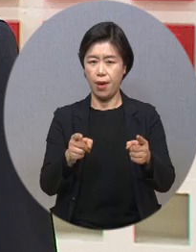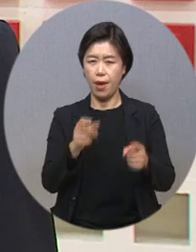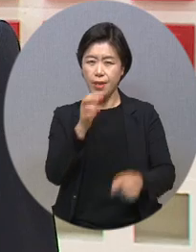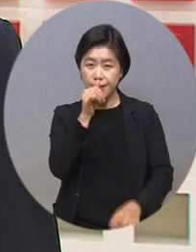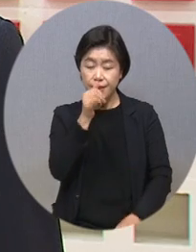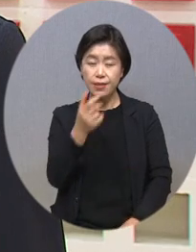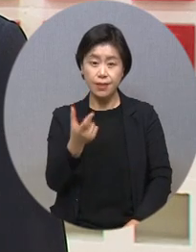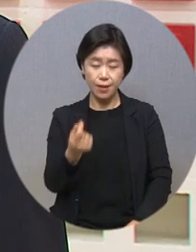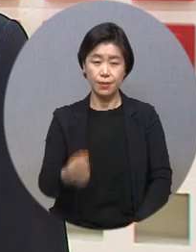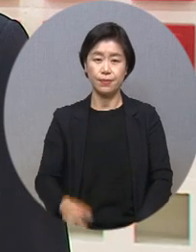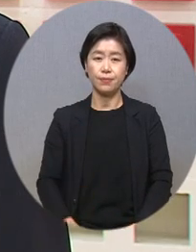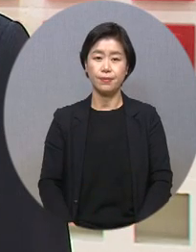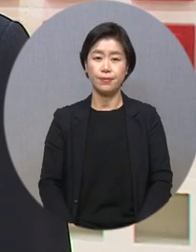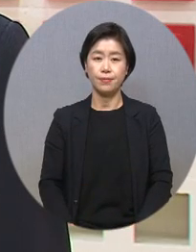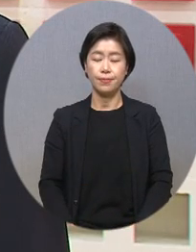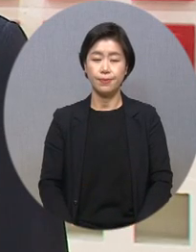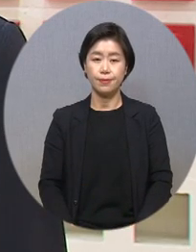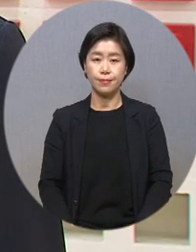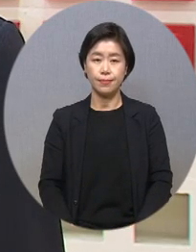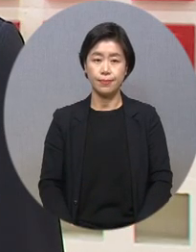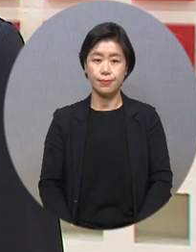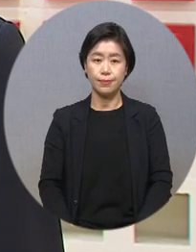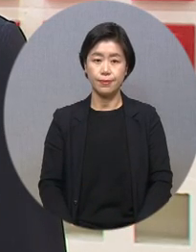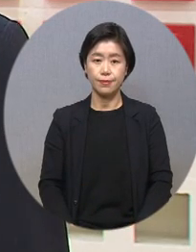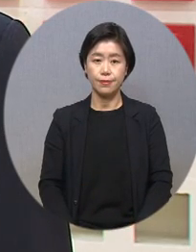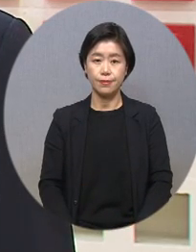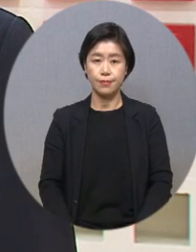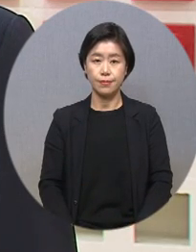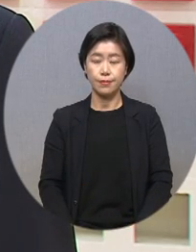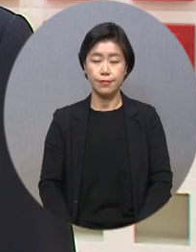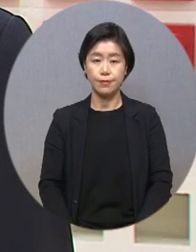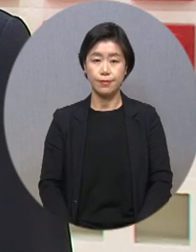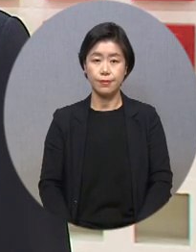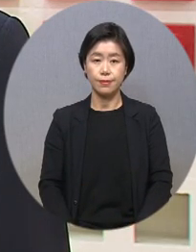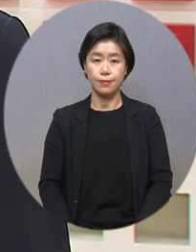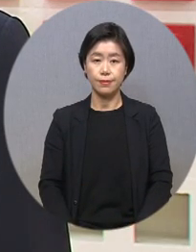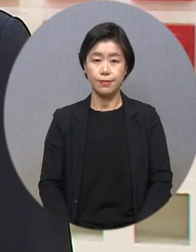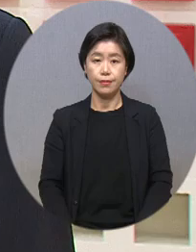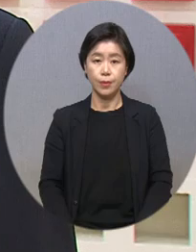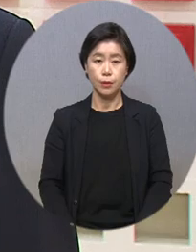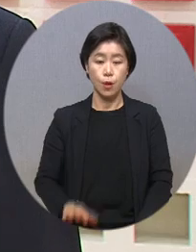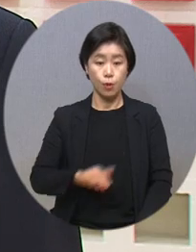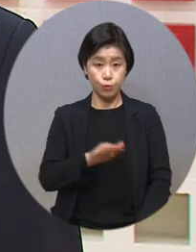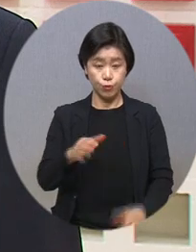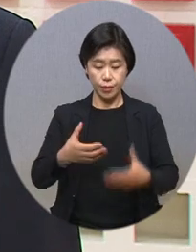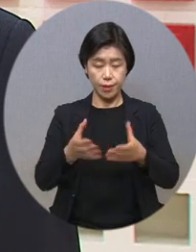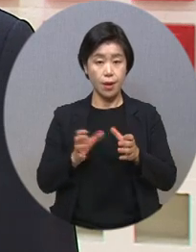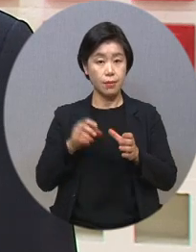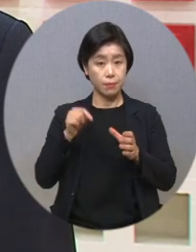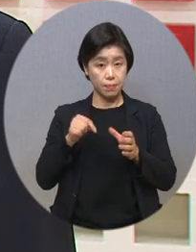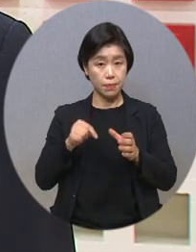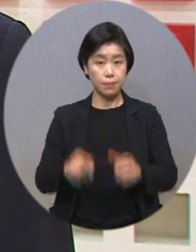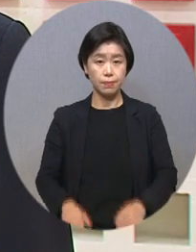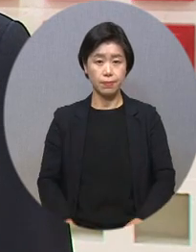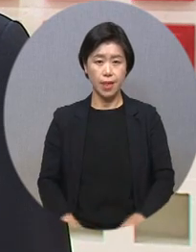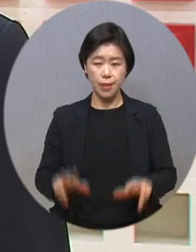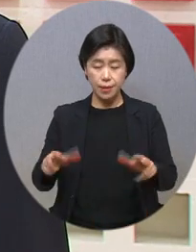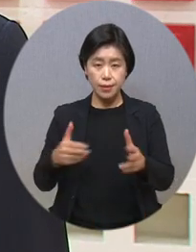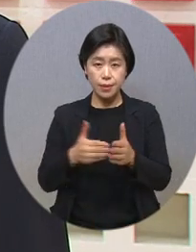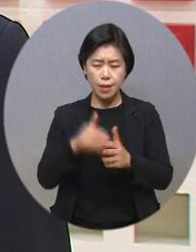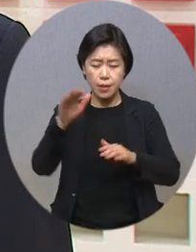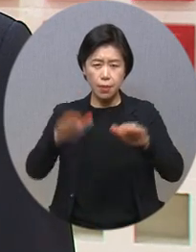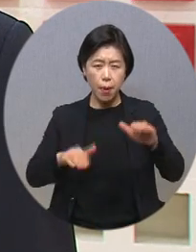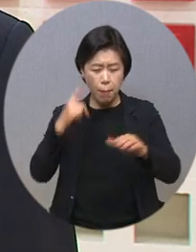계기가 충분히 가질 것이라고 생각합니다 우리 사람의 열면 은 그동안 차별과 편견이